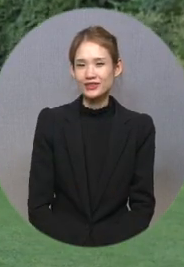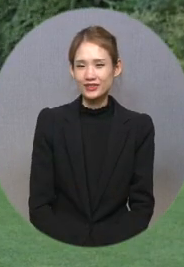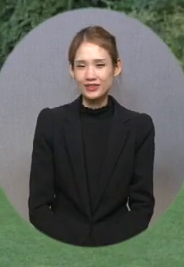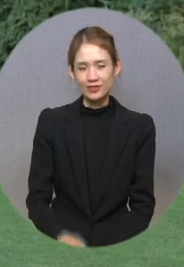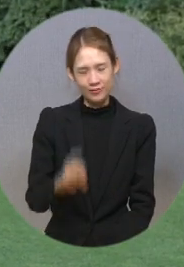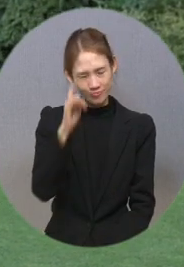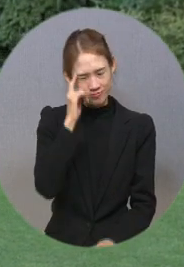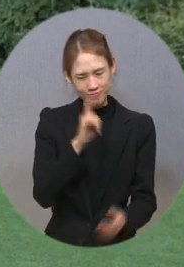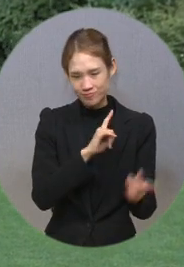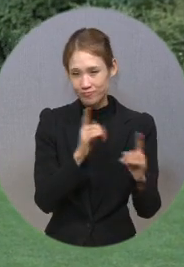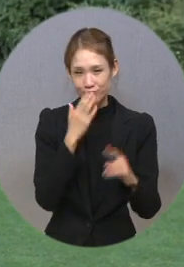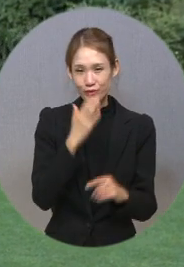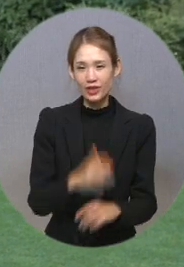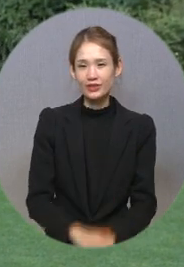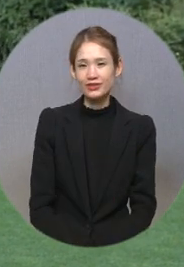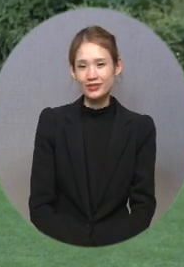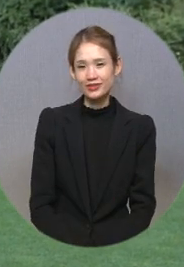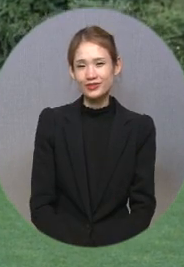정신이 좀 드네.